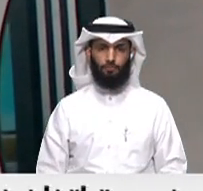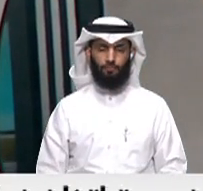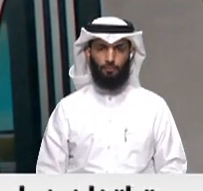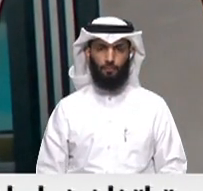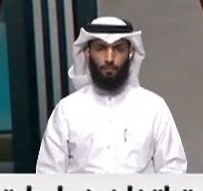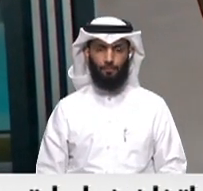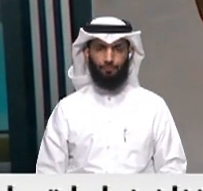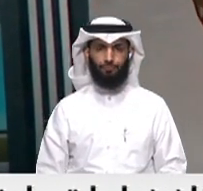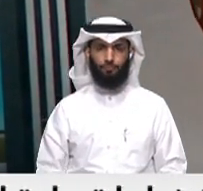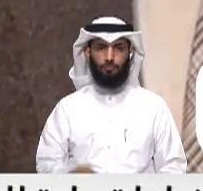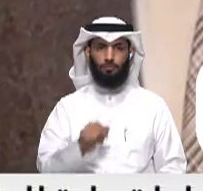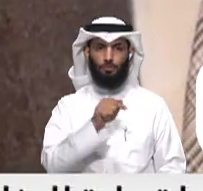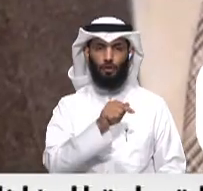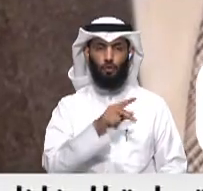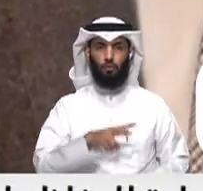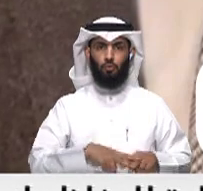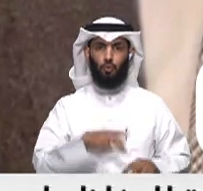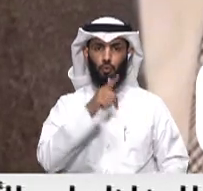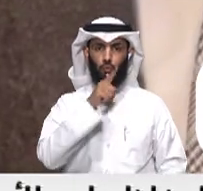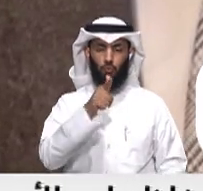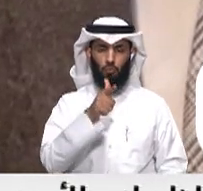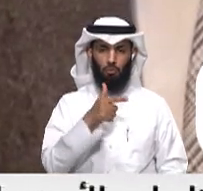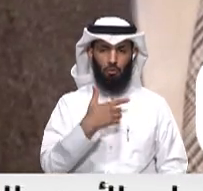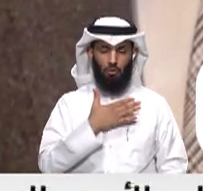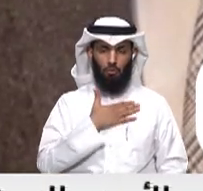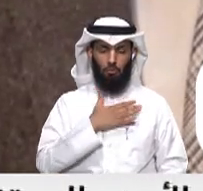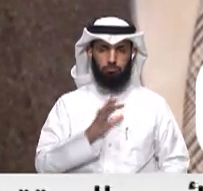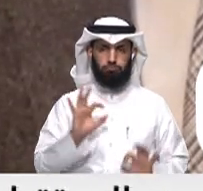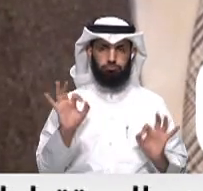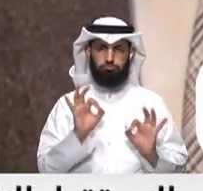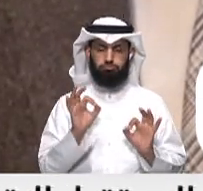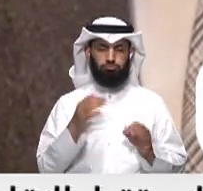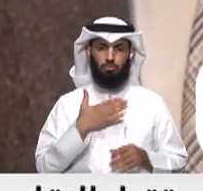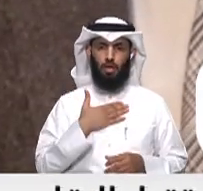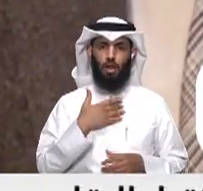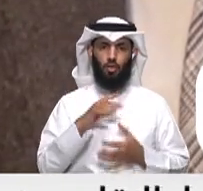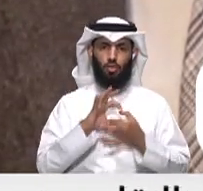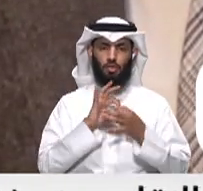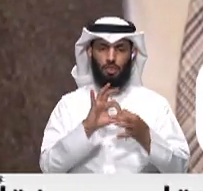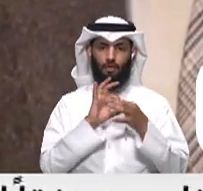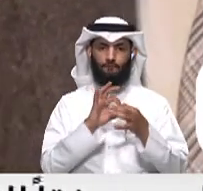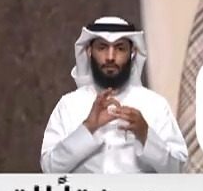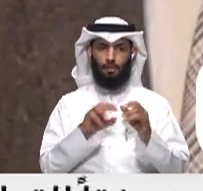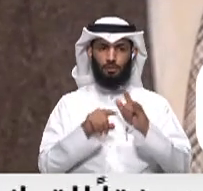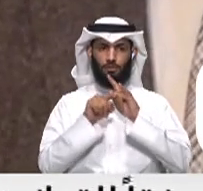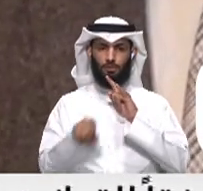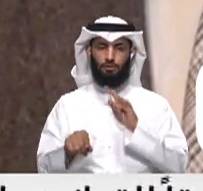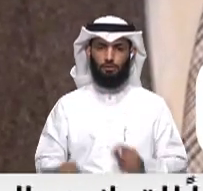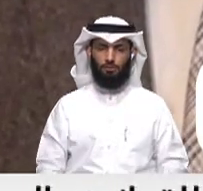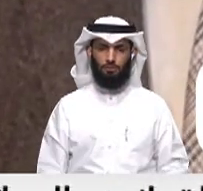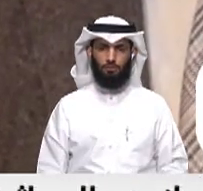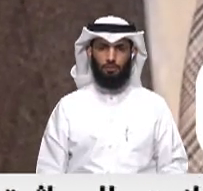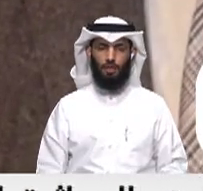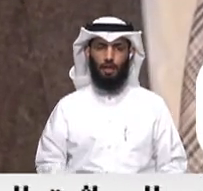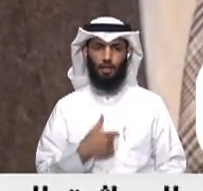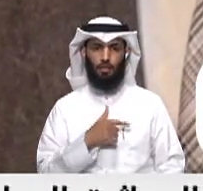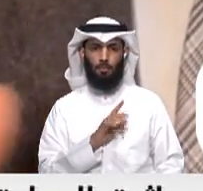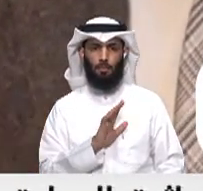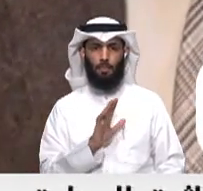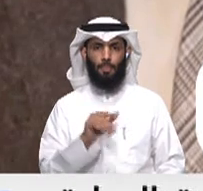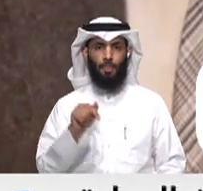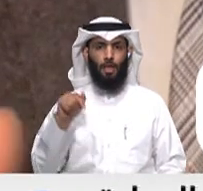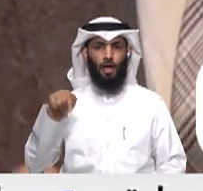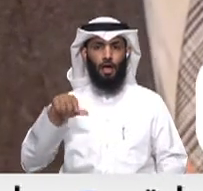الإيرانيين يقولون بأنهم لن يستلموا أي كلام وبأن لا تعامل معهم سواء لا مع الجانب الأمريكي ولا مع